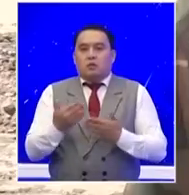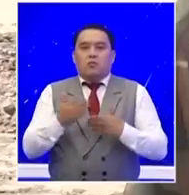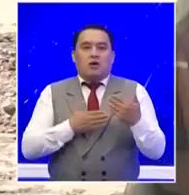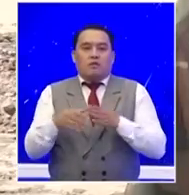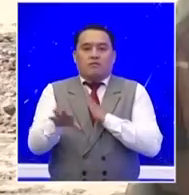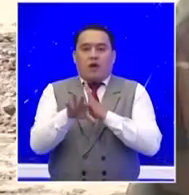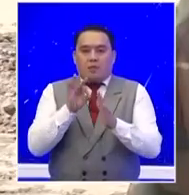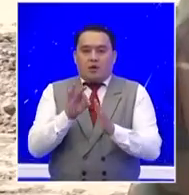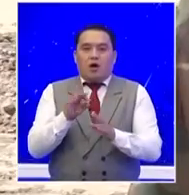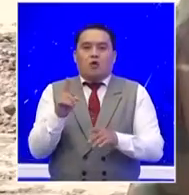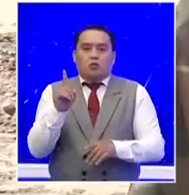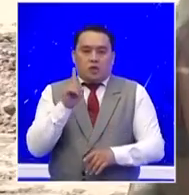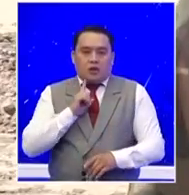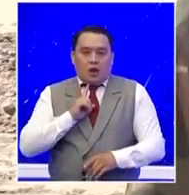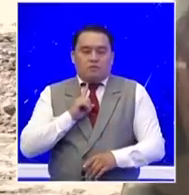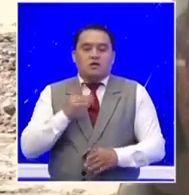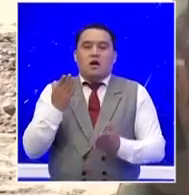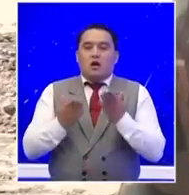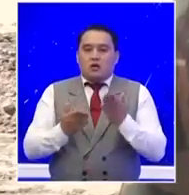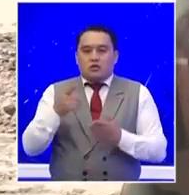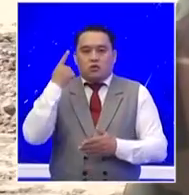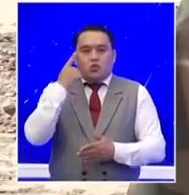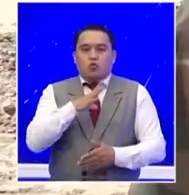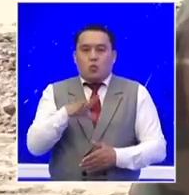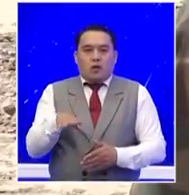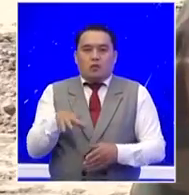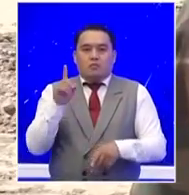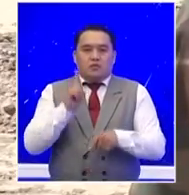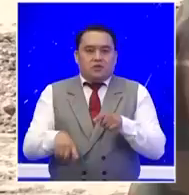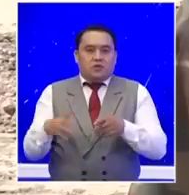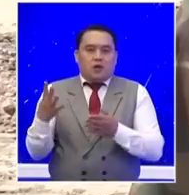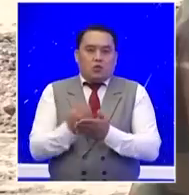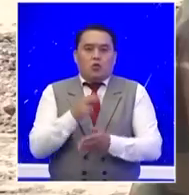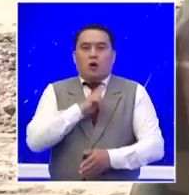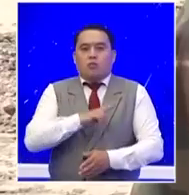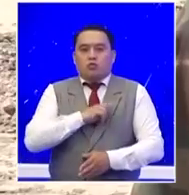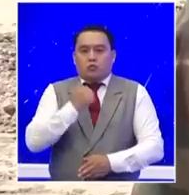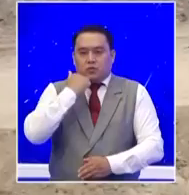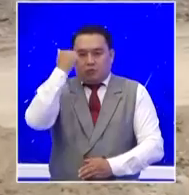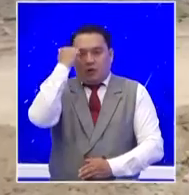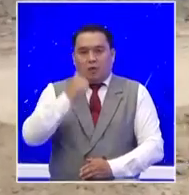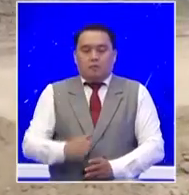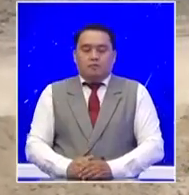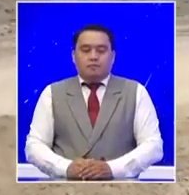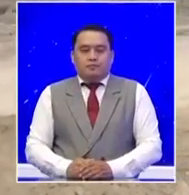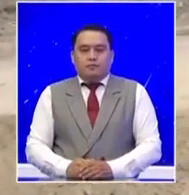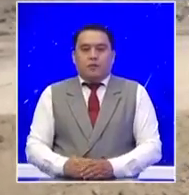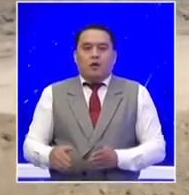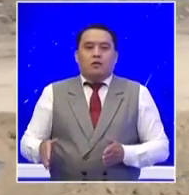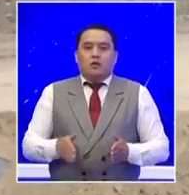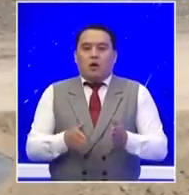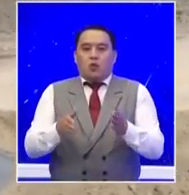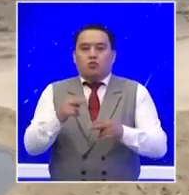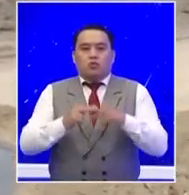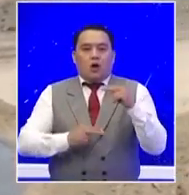Я выбрал ту, которая мне по душе. Если честно, не думал, что так быстро найдут мне работу. Я благодарен. В отрасли дорожного